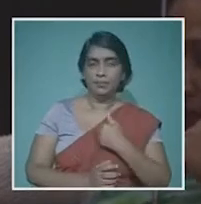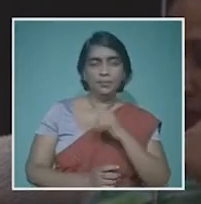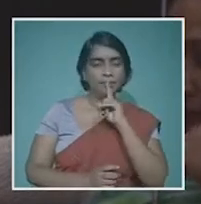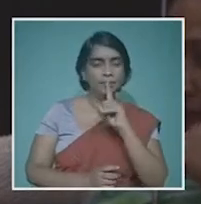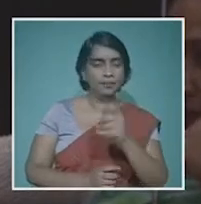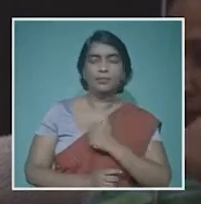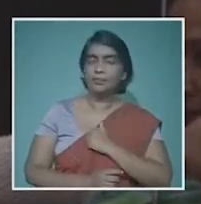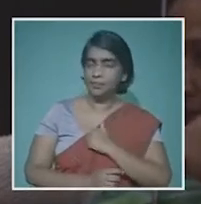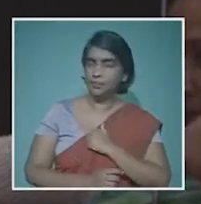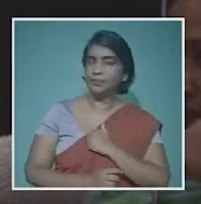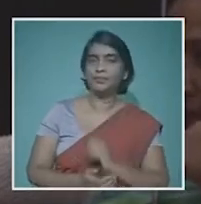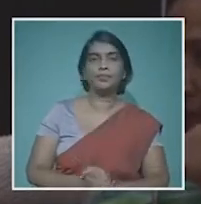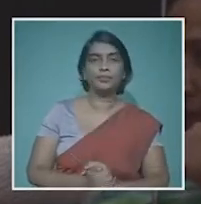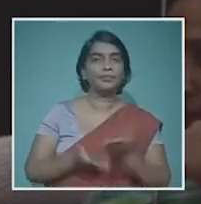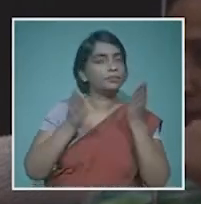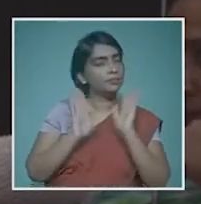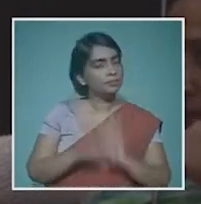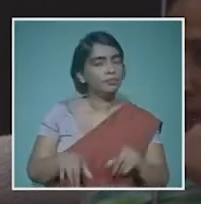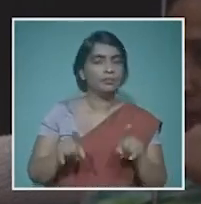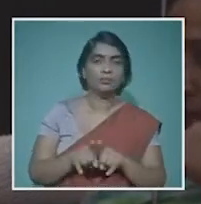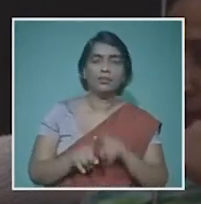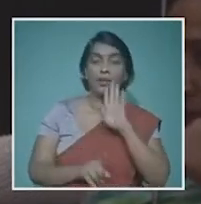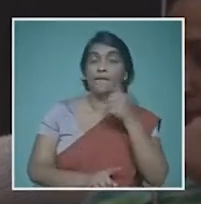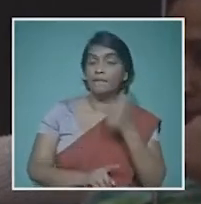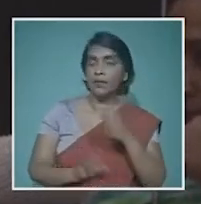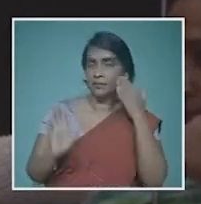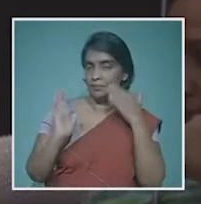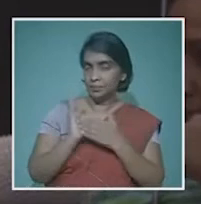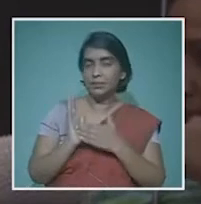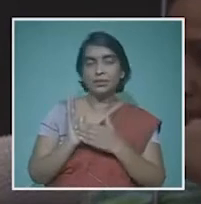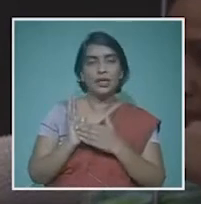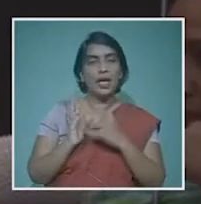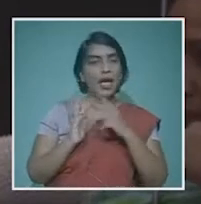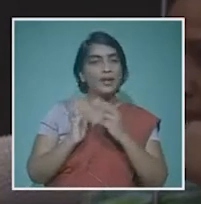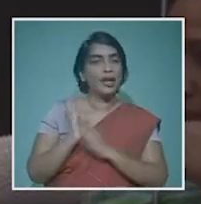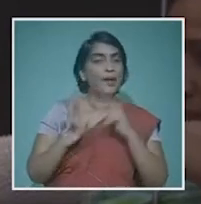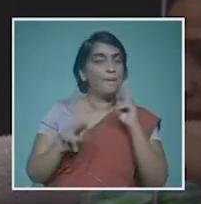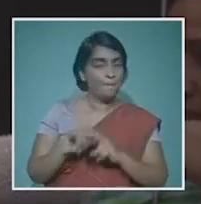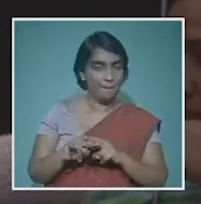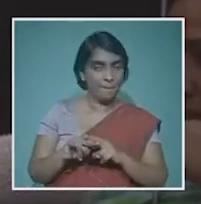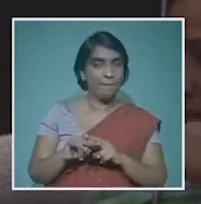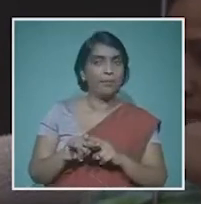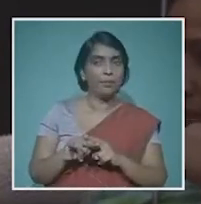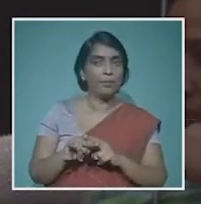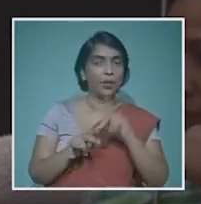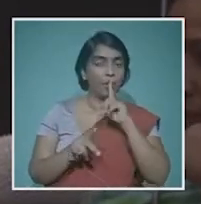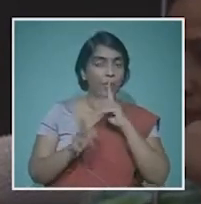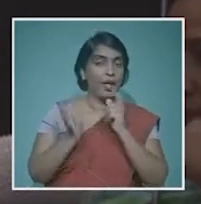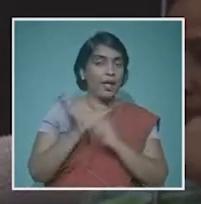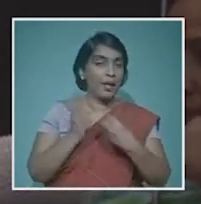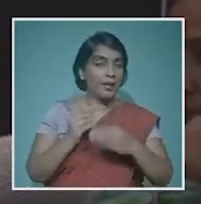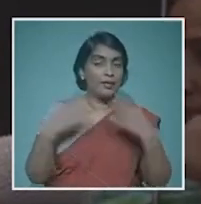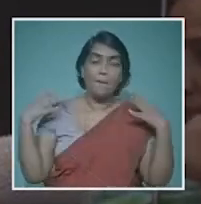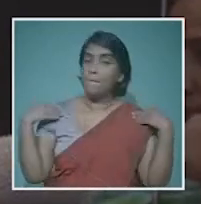කැමති අවසාන වශයෙන් උත් වැදගත් කාරණයක් ජාත්‍යන්තර මූල්‍ය අරමුදලේ විස්තීර්ණ ණය පහසුකම්